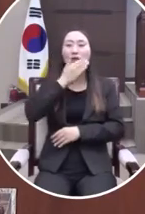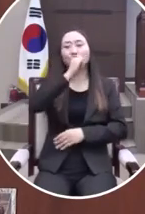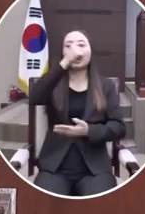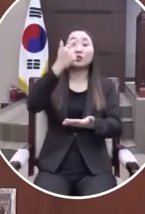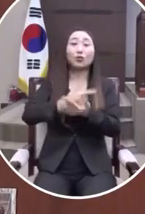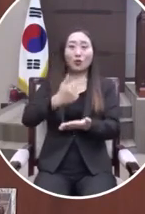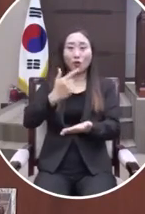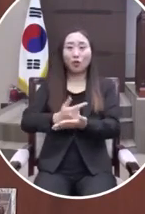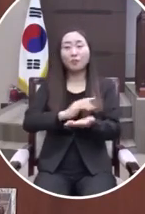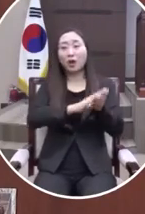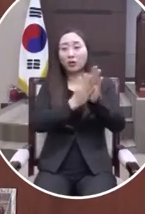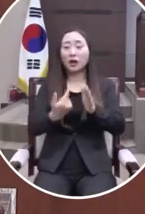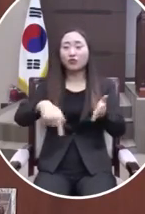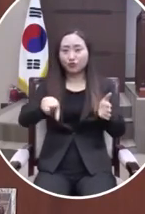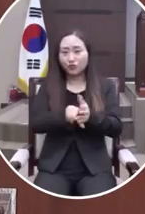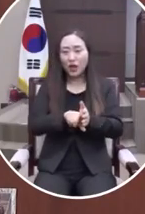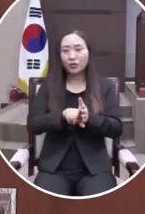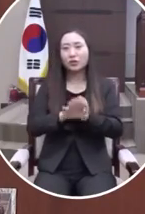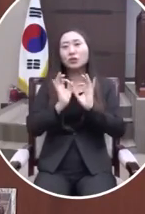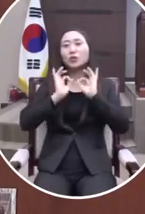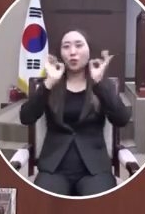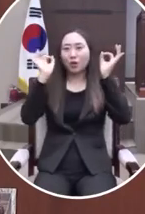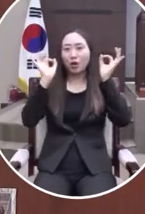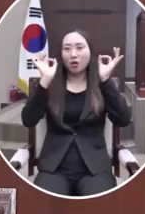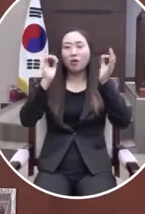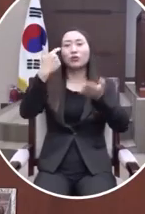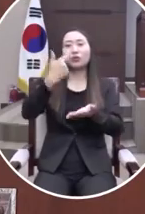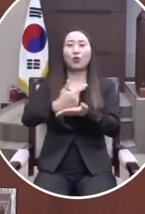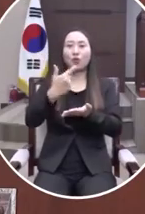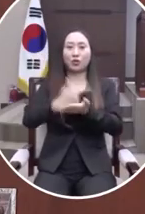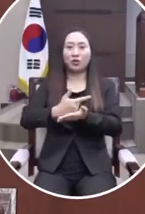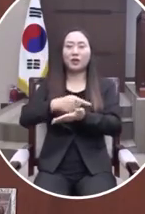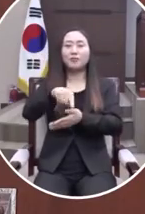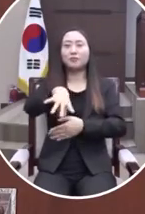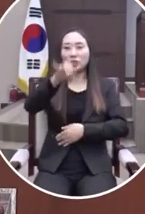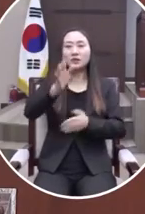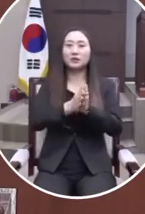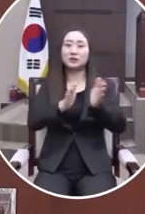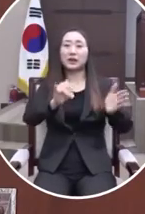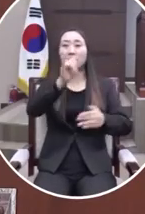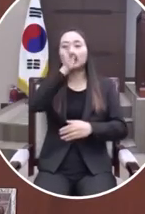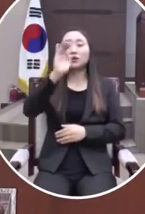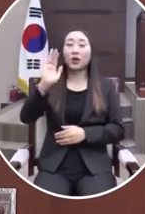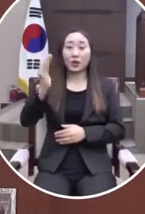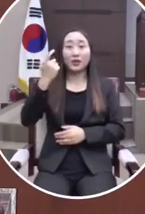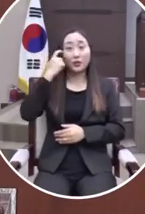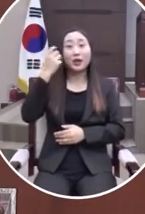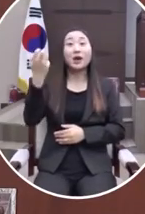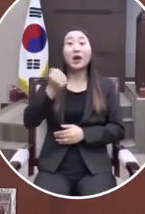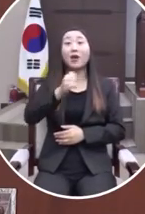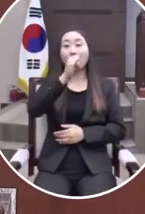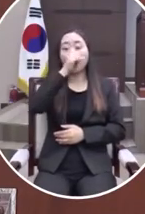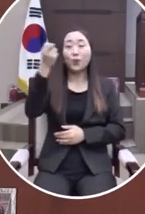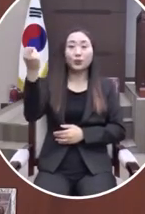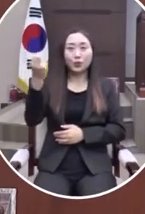노원구, 변화를 위한 몸부림이 이곳 노원에서부터 시작되길 희망하며 본 의원은